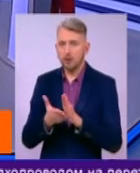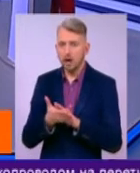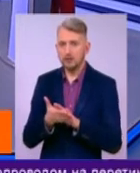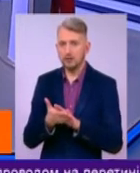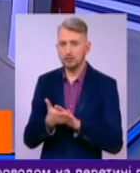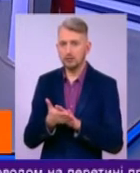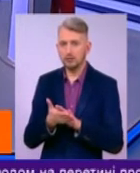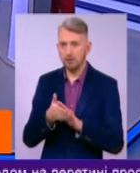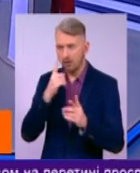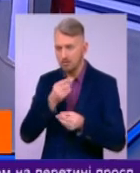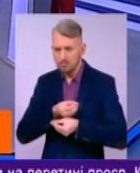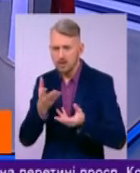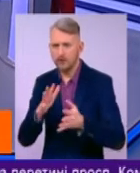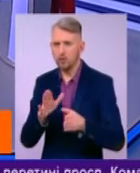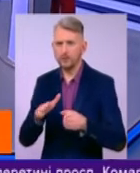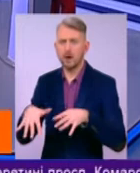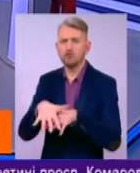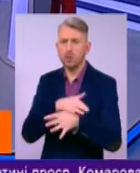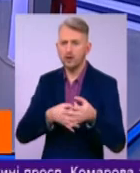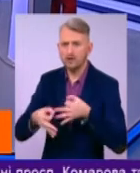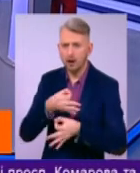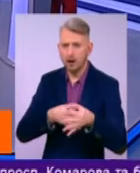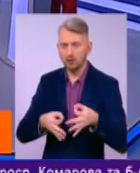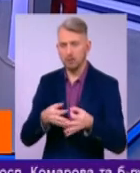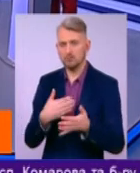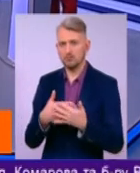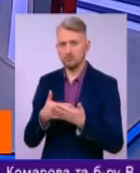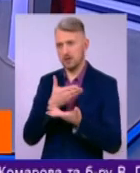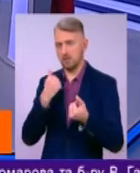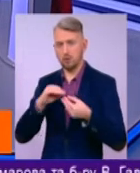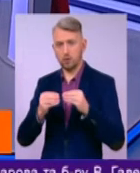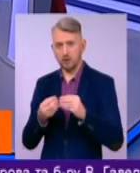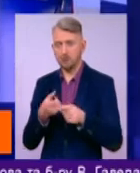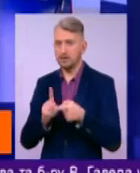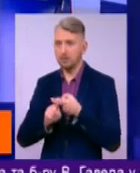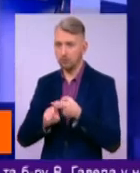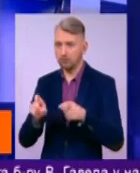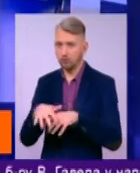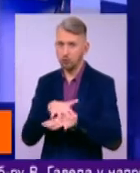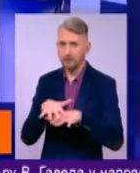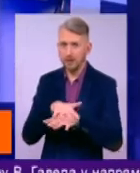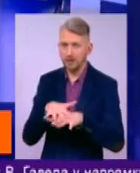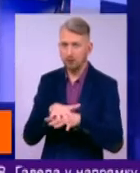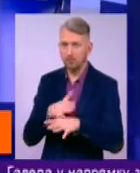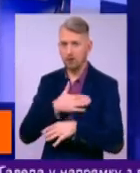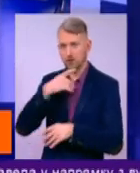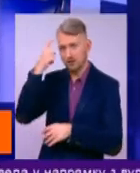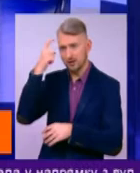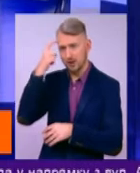ну, не виноситься на широкий загал, і, власне, якби, ну, немає проблеми. Це пов'язано з суспільством, з нашими якимись